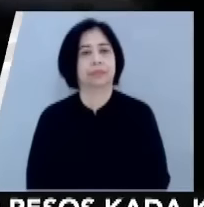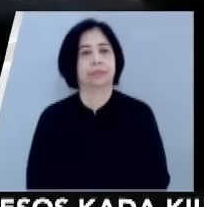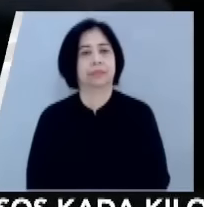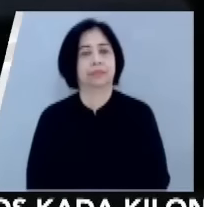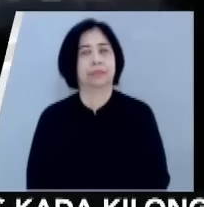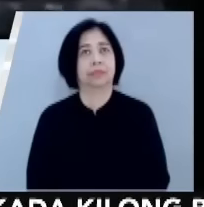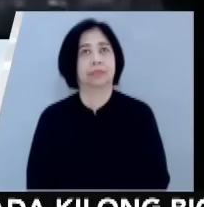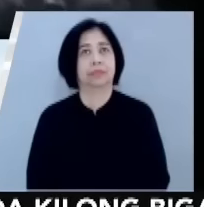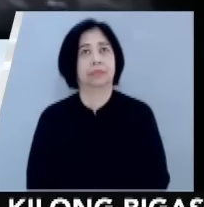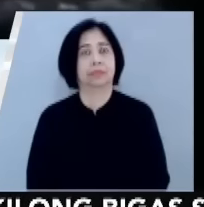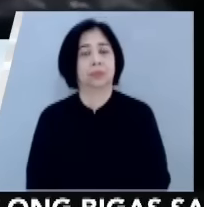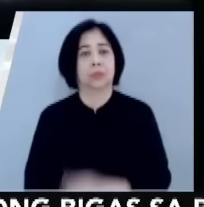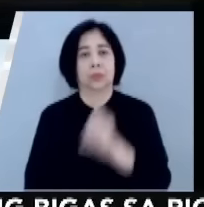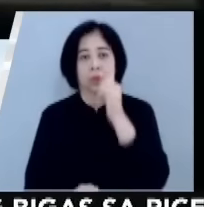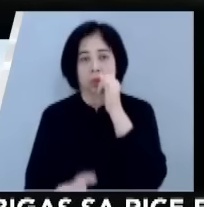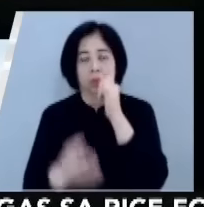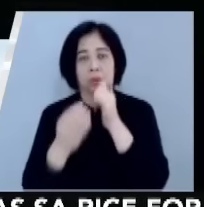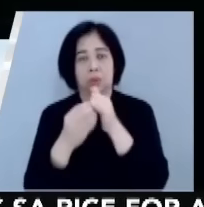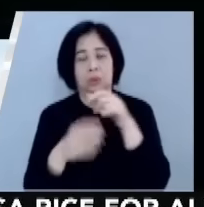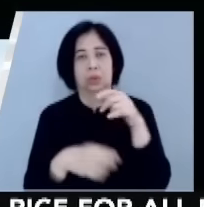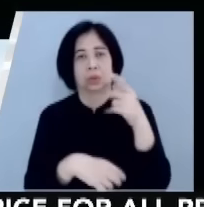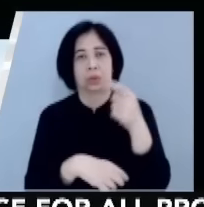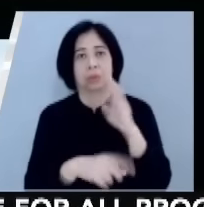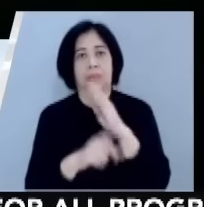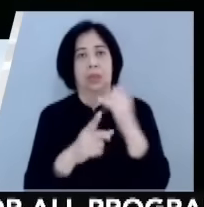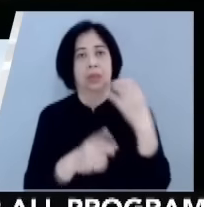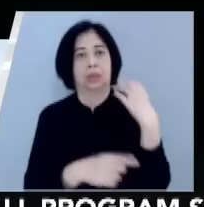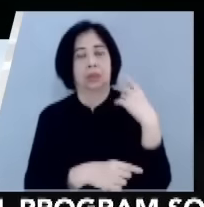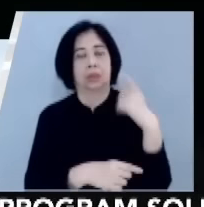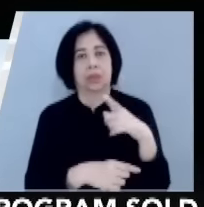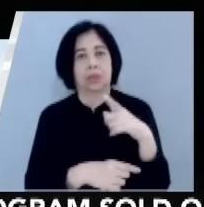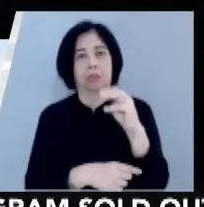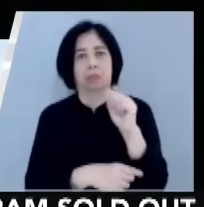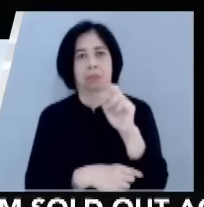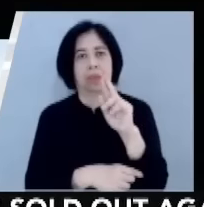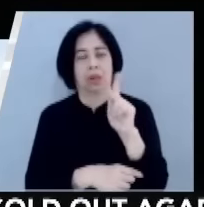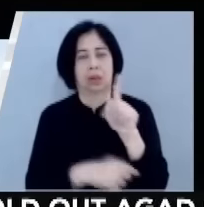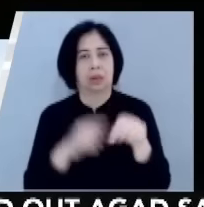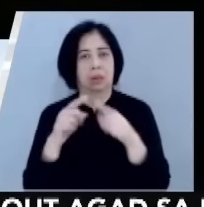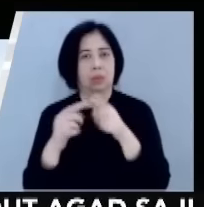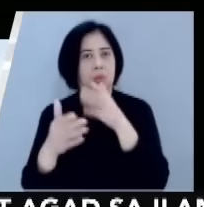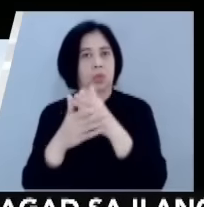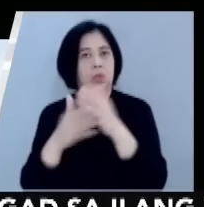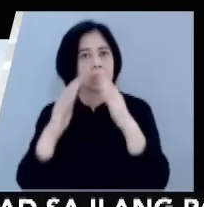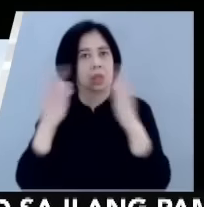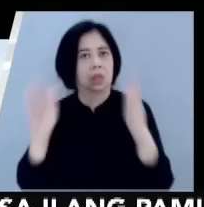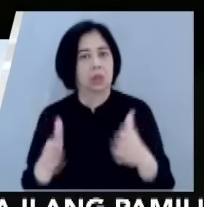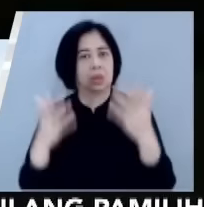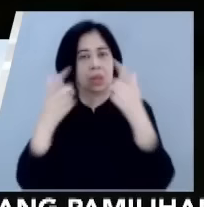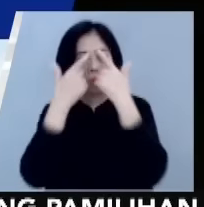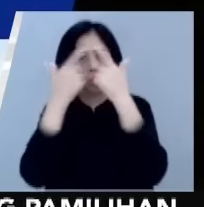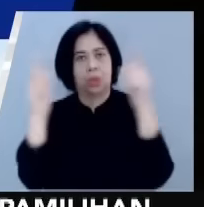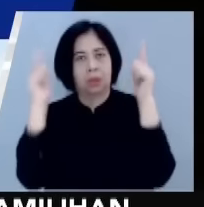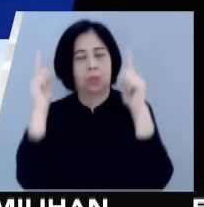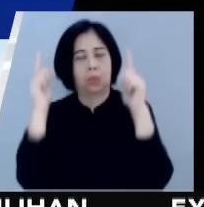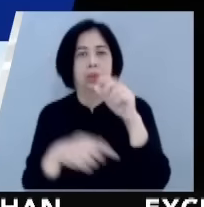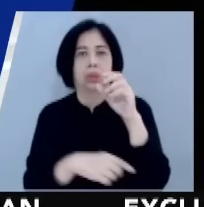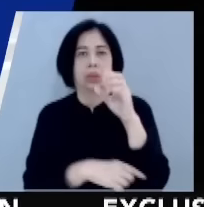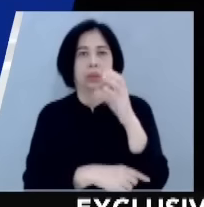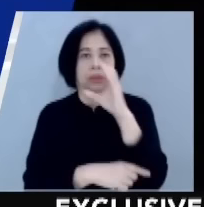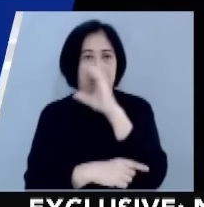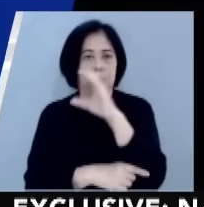Kuha ito ni Punta Engaño Barangay Councilor Mark Estardo nang puntahan ang mga bata sa isang bahay sa Lapu-Lapu City. Pila mo